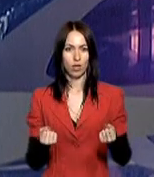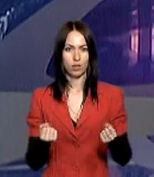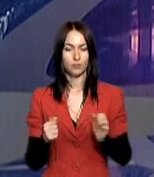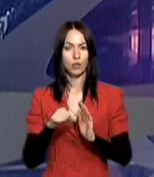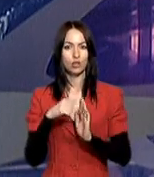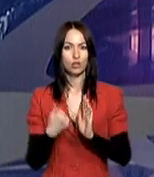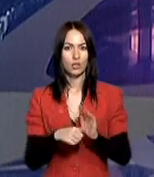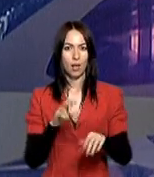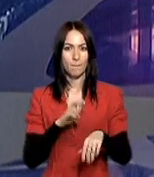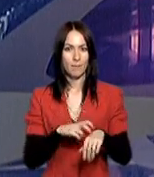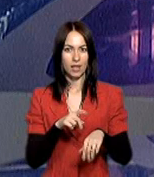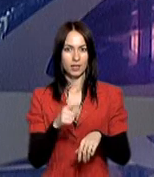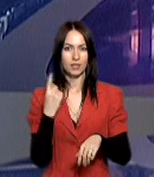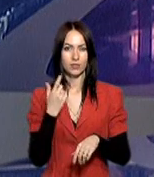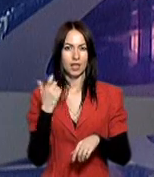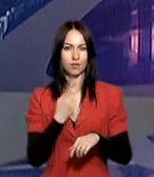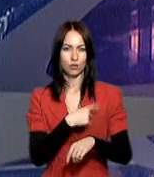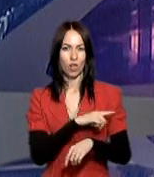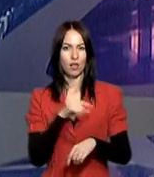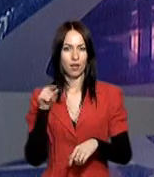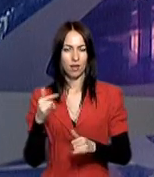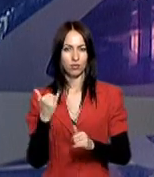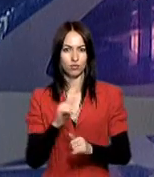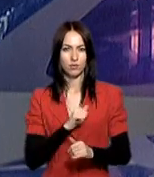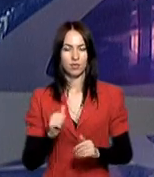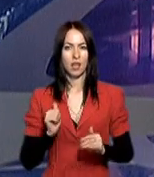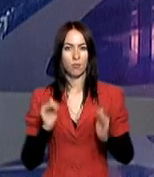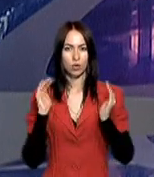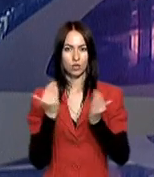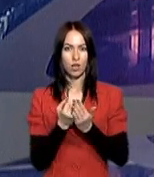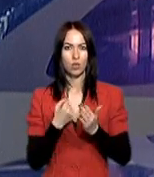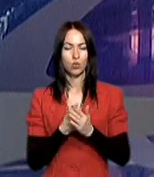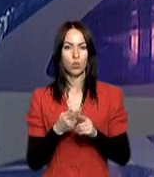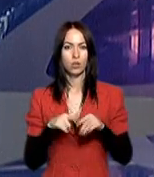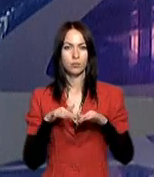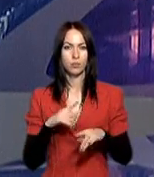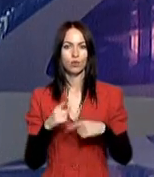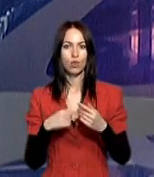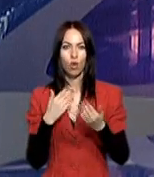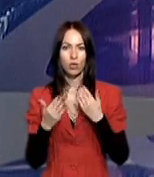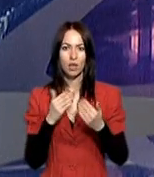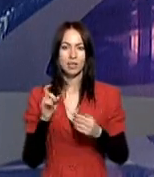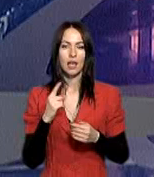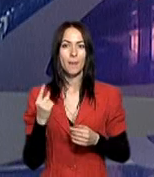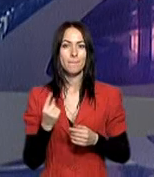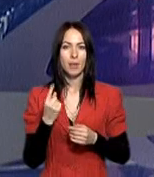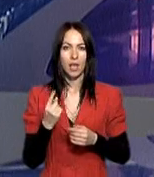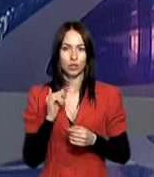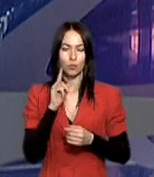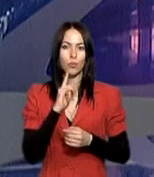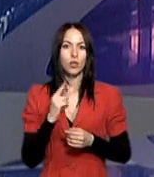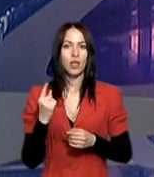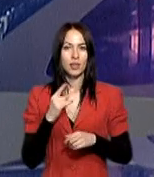16 медиків однієї з харківських лікарень нині перебувають у самоізоляції. До таких заходів вдалися через контакт із першим і поки